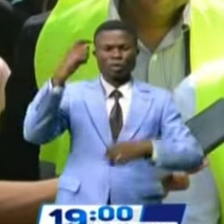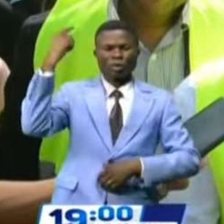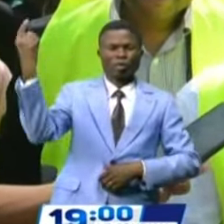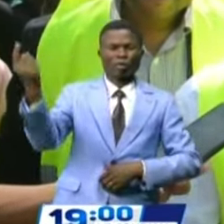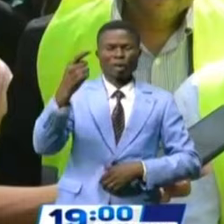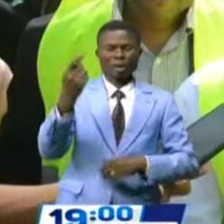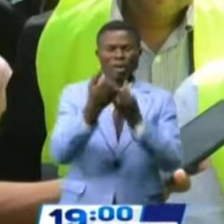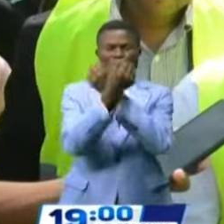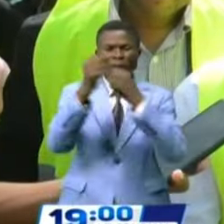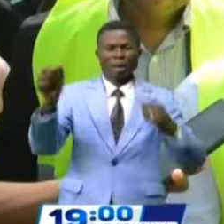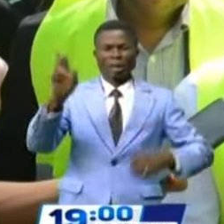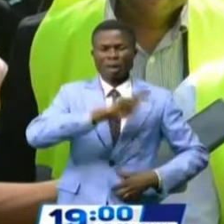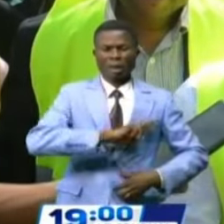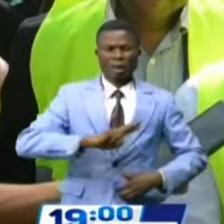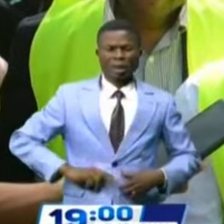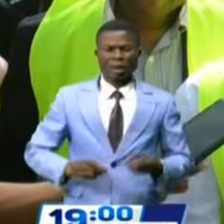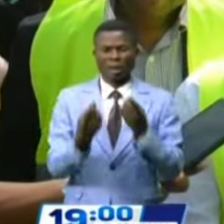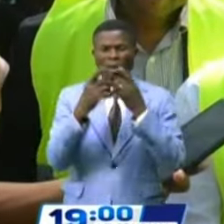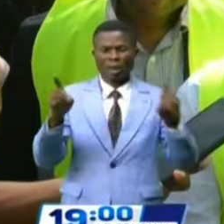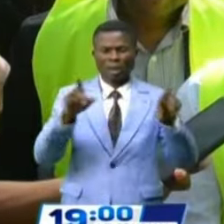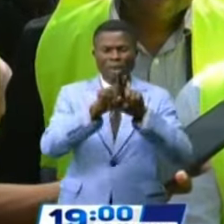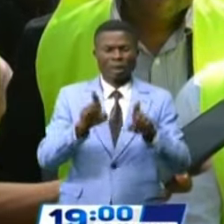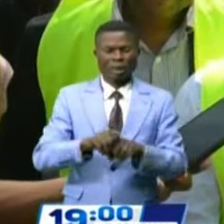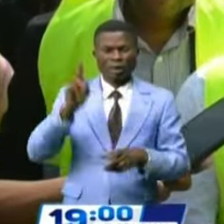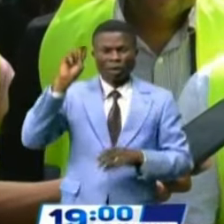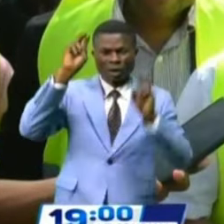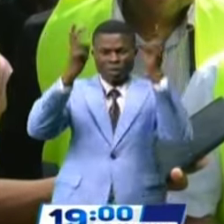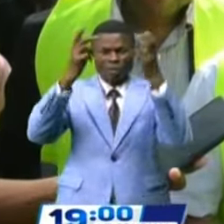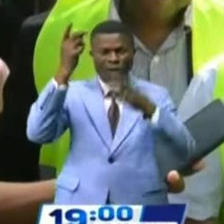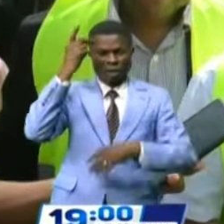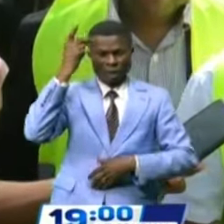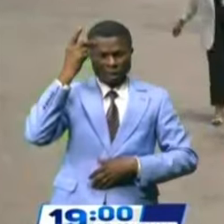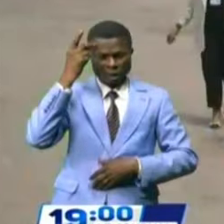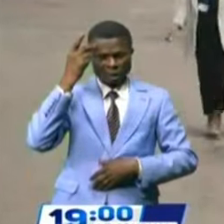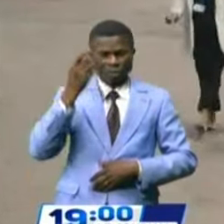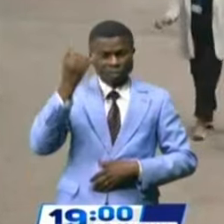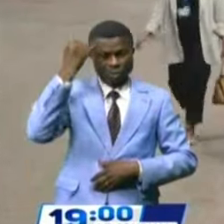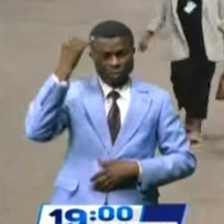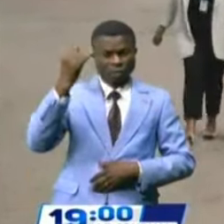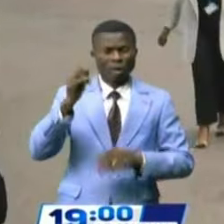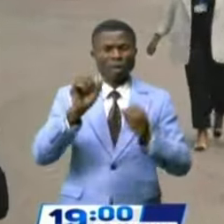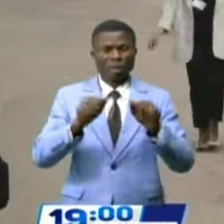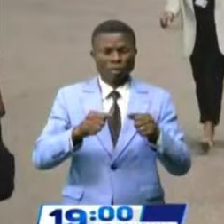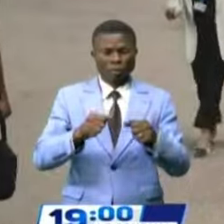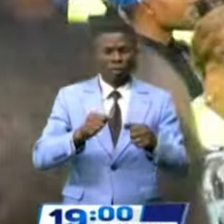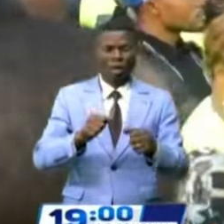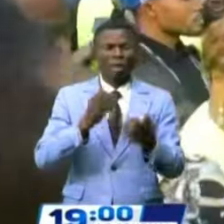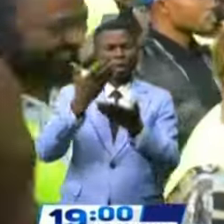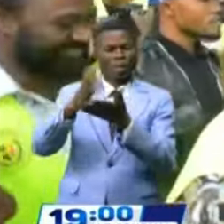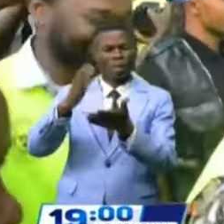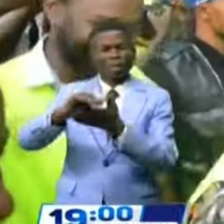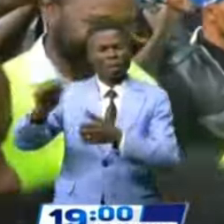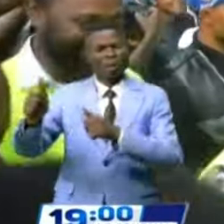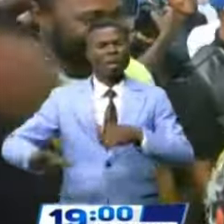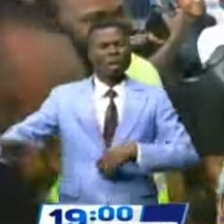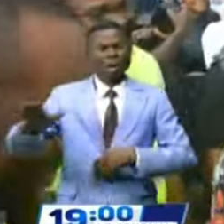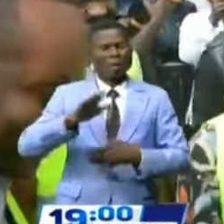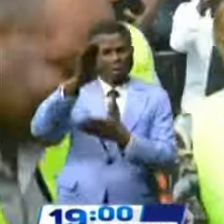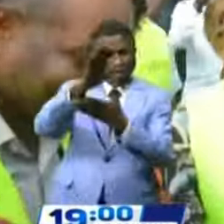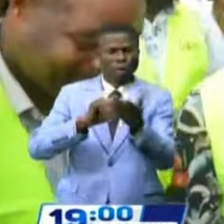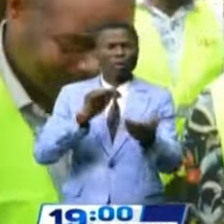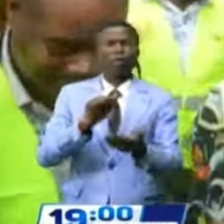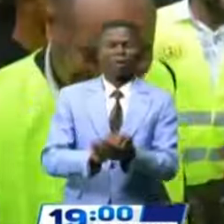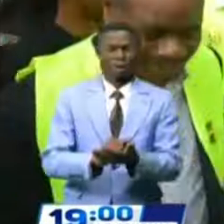de sauver la ville de Kinshasa et le pays. L'initiative peut devenir contagieuse et le pays tout entier peut en être